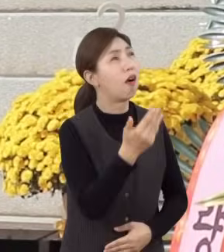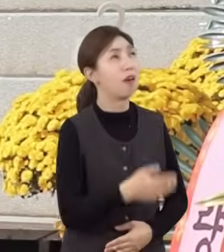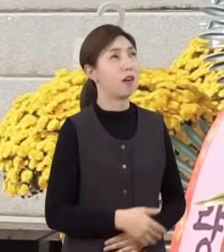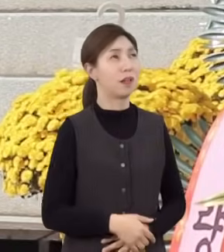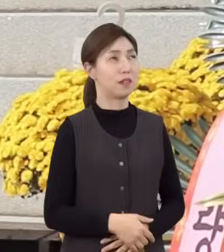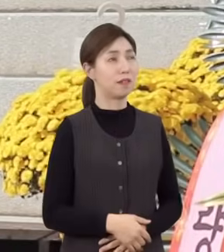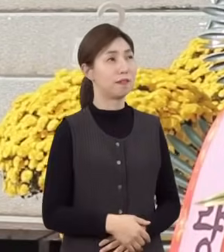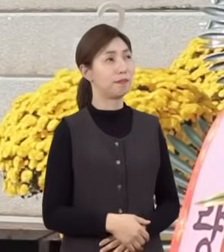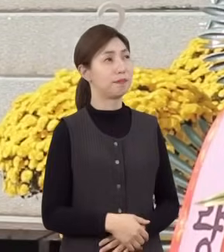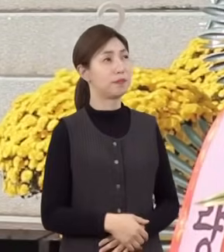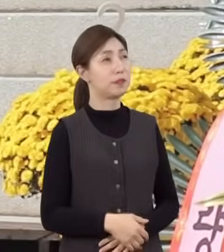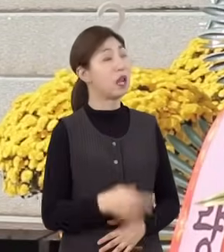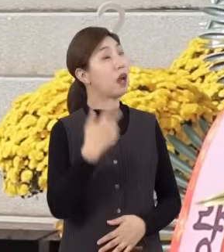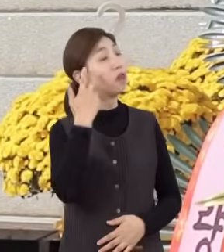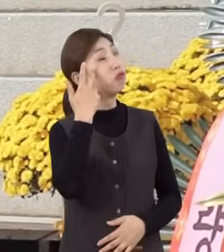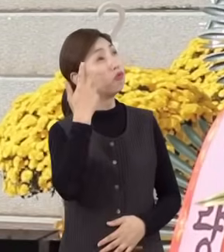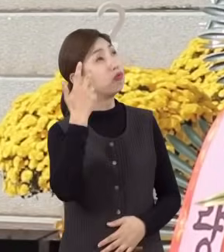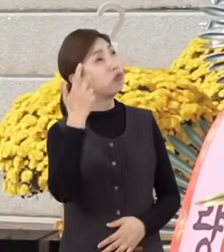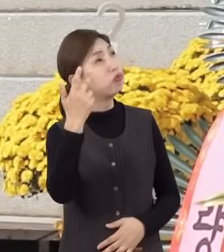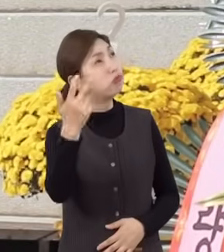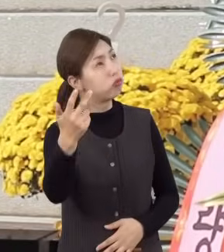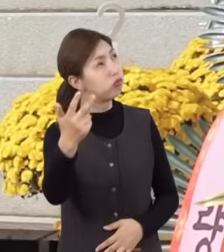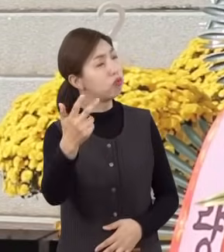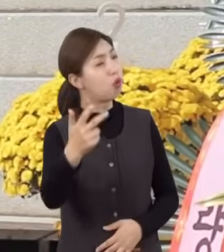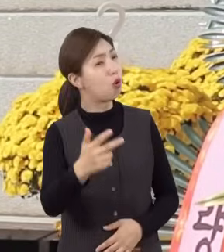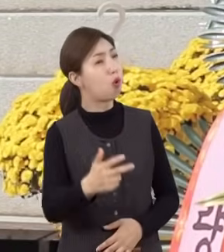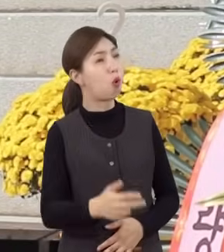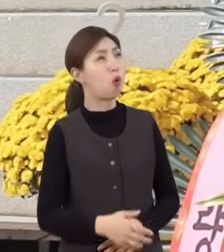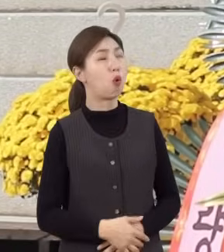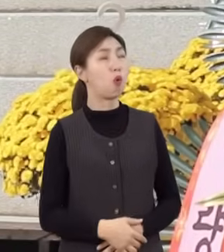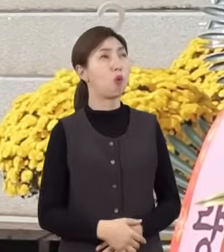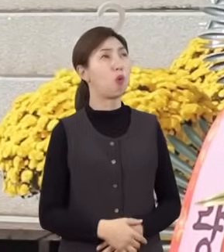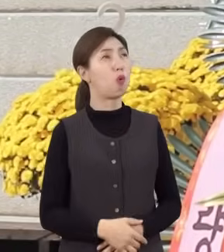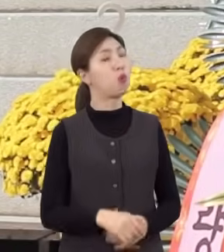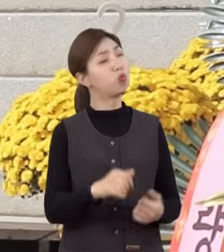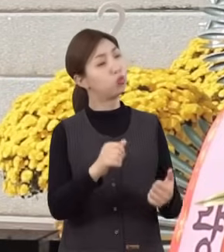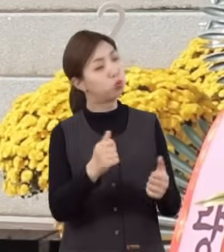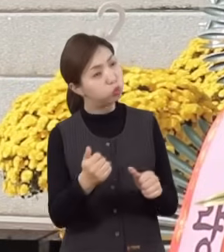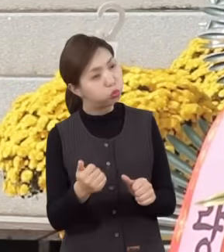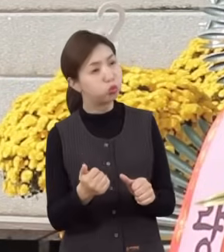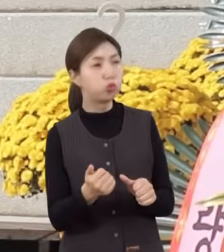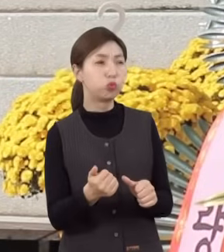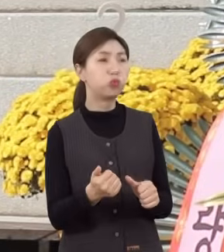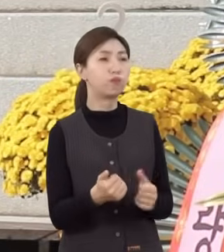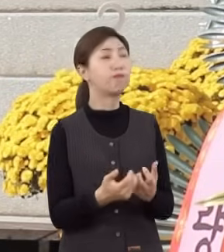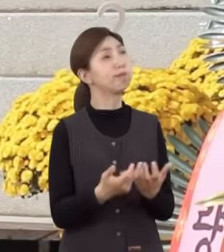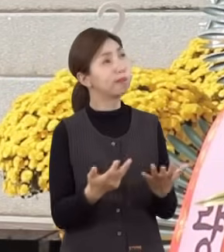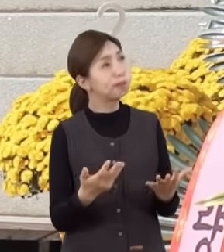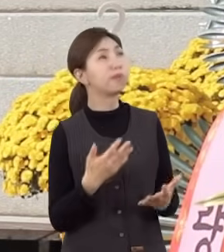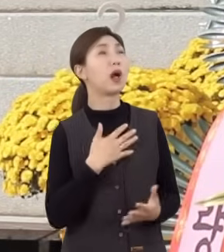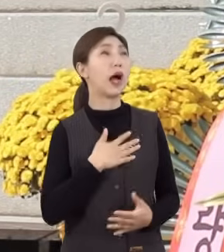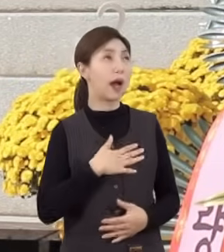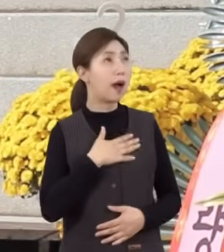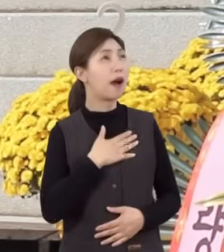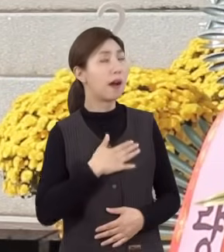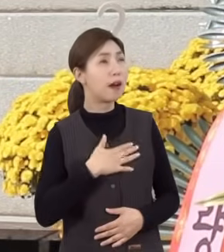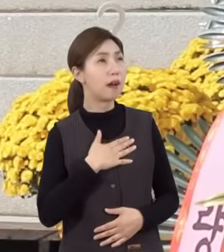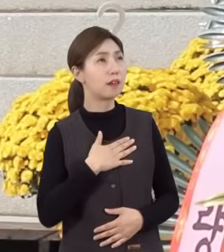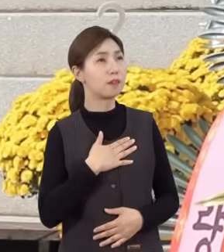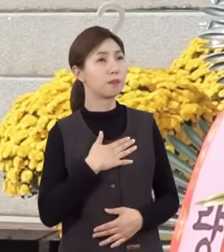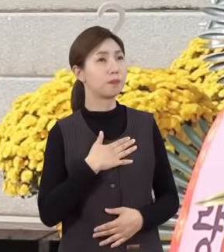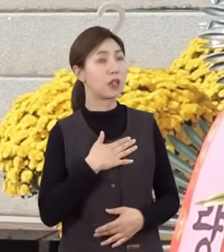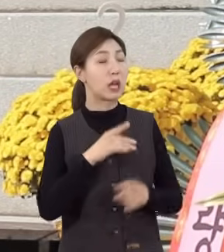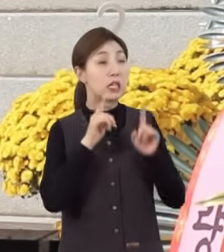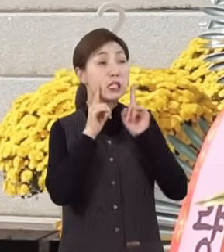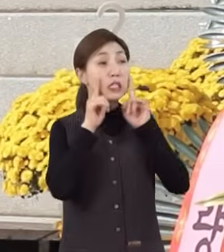그럼 부처님, 7일 후에 죽는 것은, 일주일 후에 죽는 것은 막을 수 없다